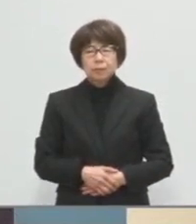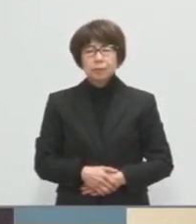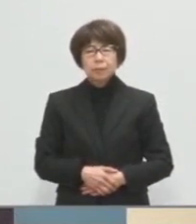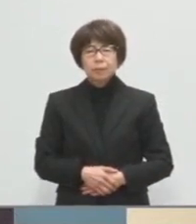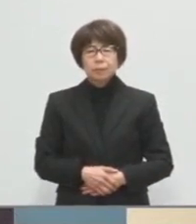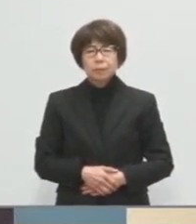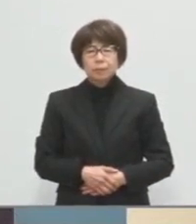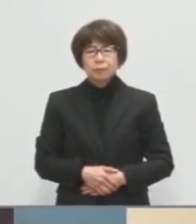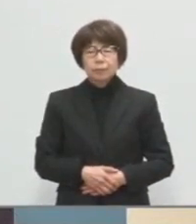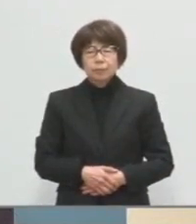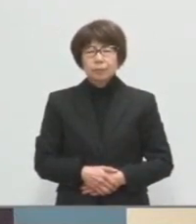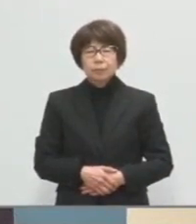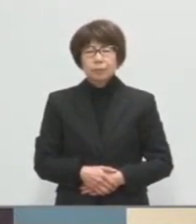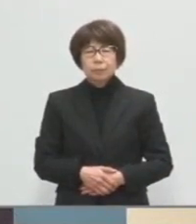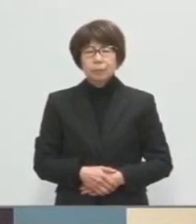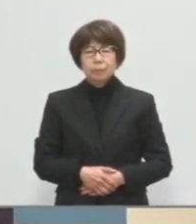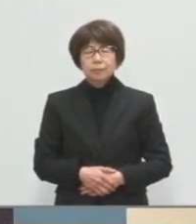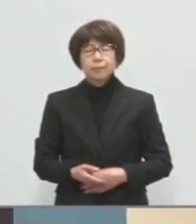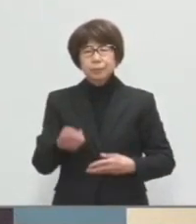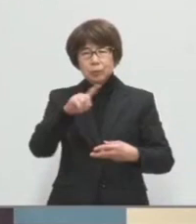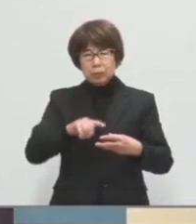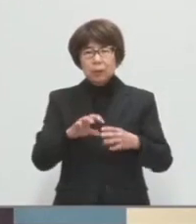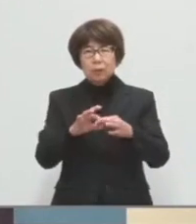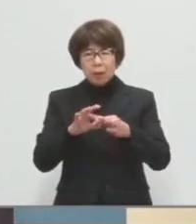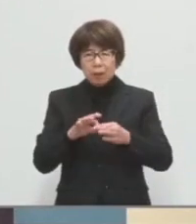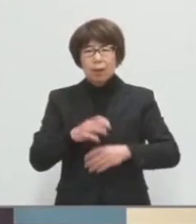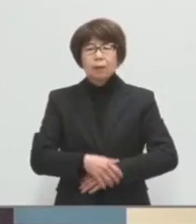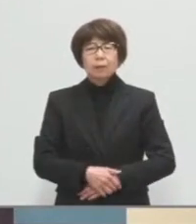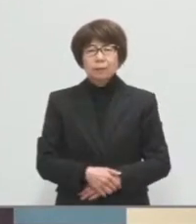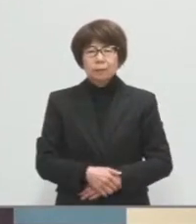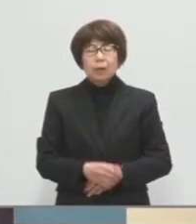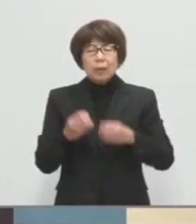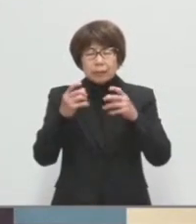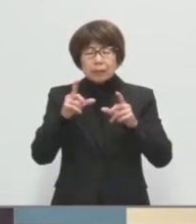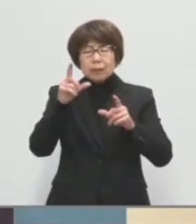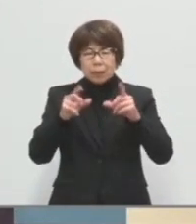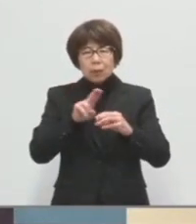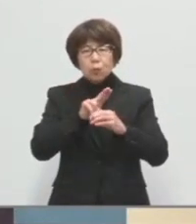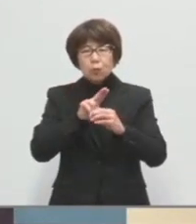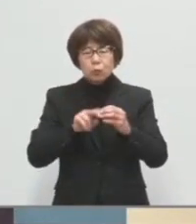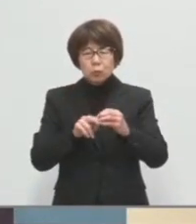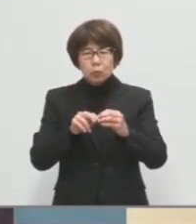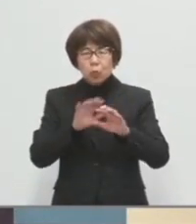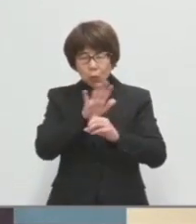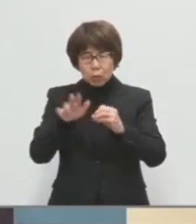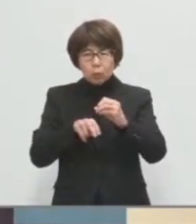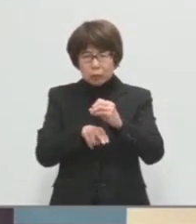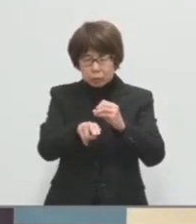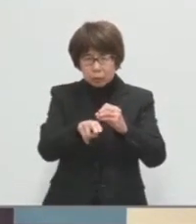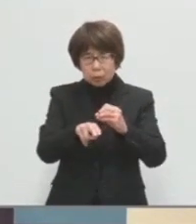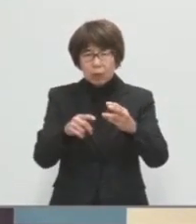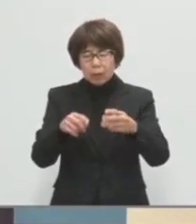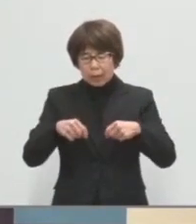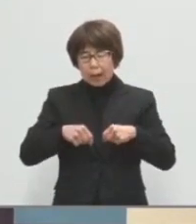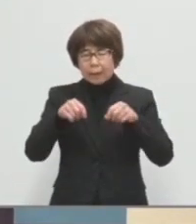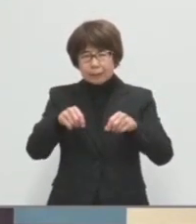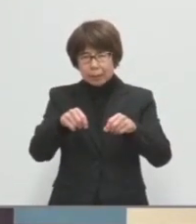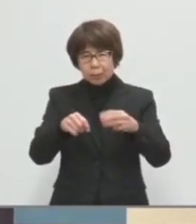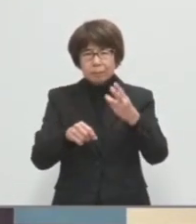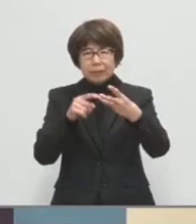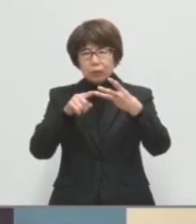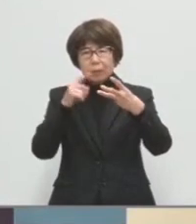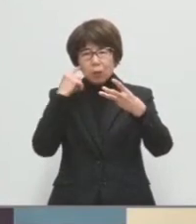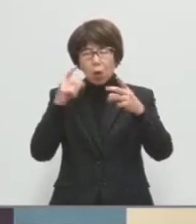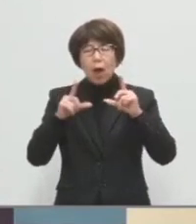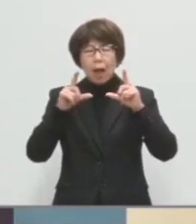アクチン次はこれに関連いたしまして新型これならず感染症に関わる3つ目の発表項目でございます